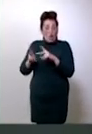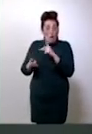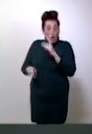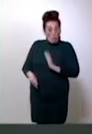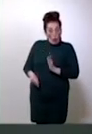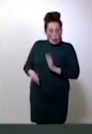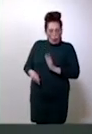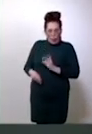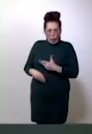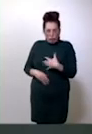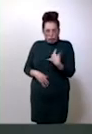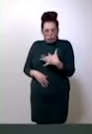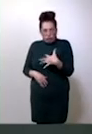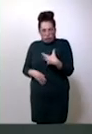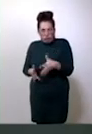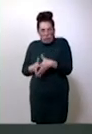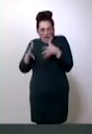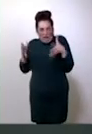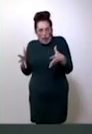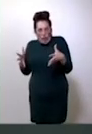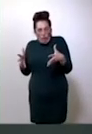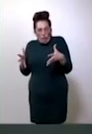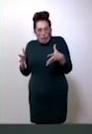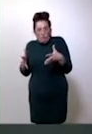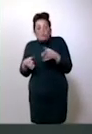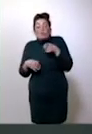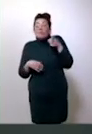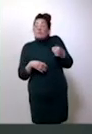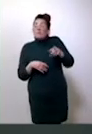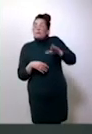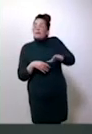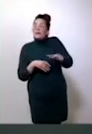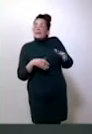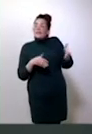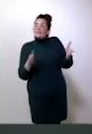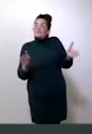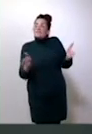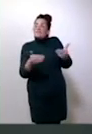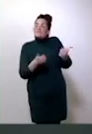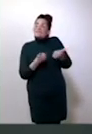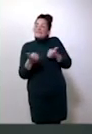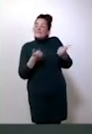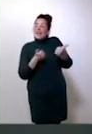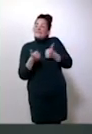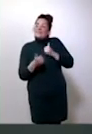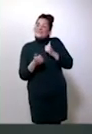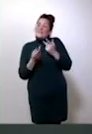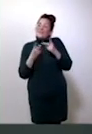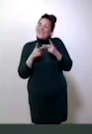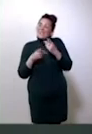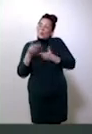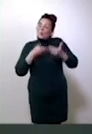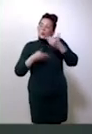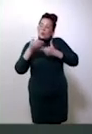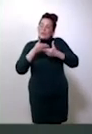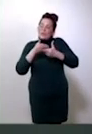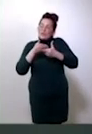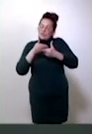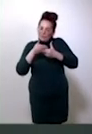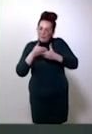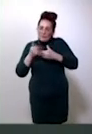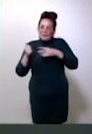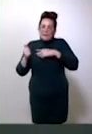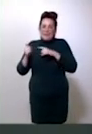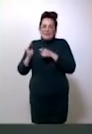L'étude de l'agence d'urbanisme montre qu'il y a eu 200 hectares de foncier consommés entre